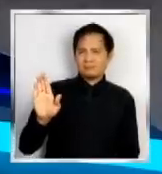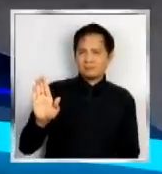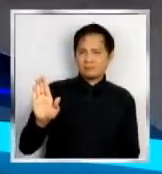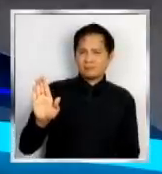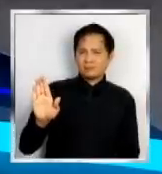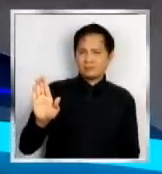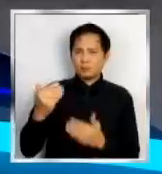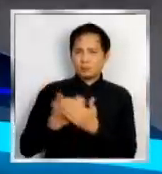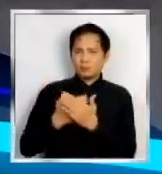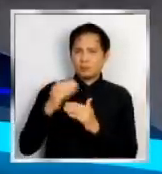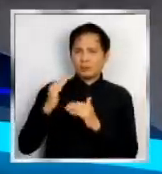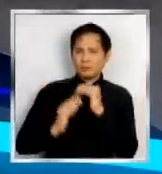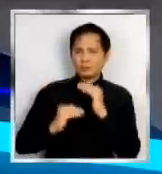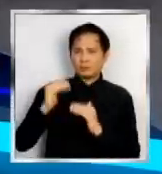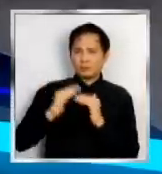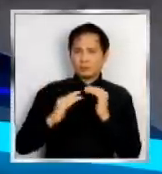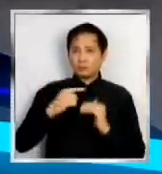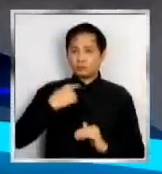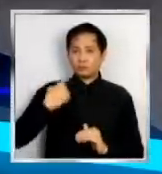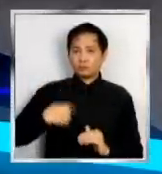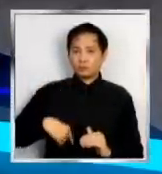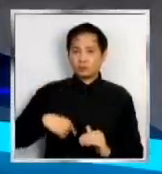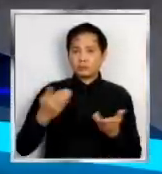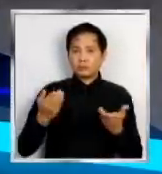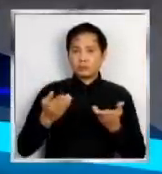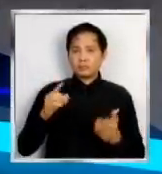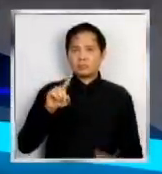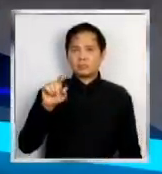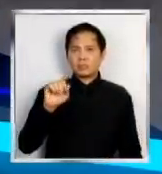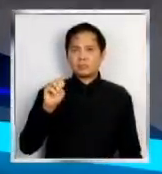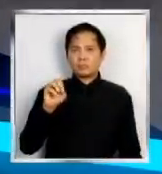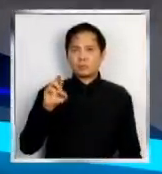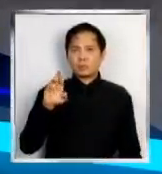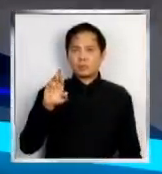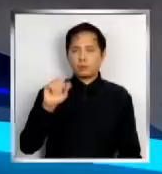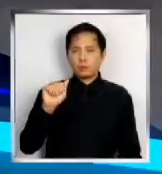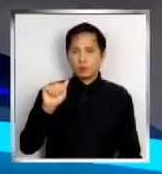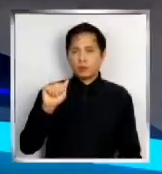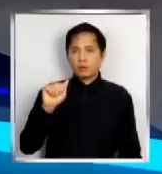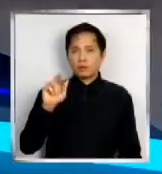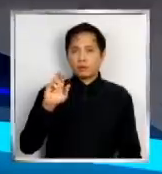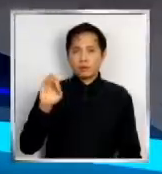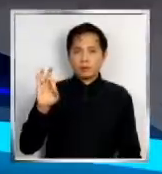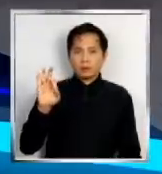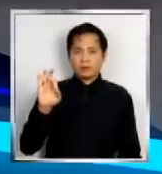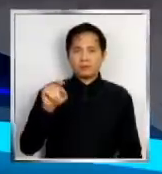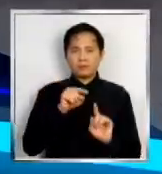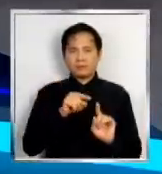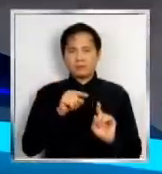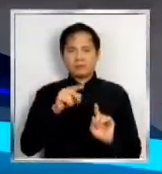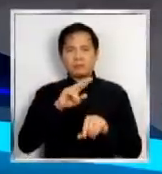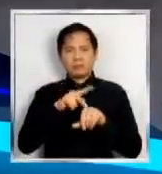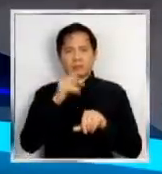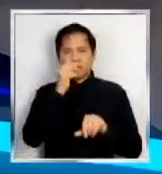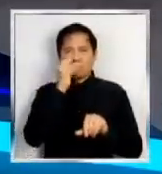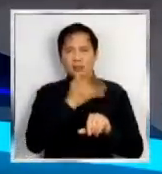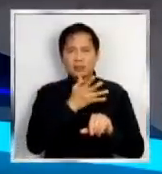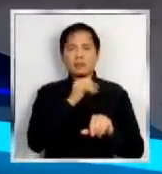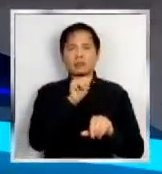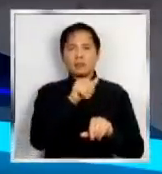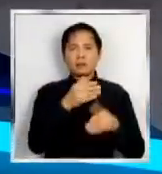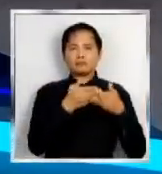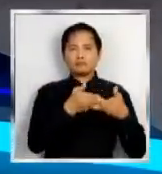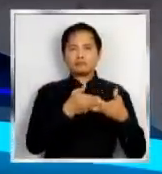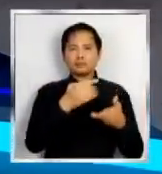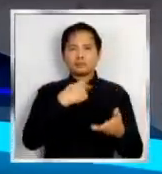sa Zamora Reef ay inaangkin din ng Pilipinas. Yung Zamora Reef, yung mga barko naman ng China na hindi pa rin umaalis